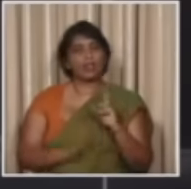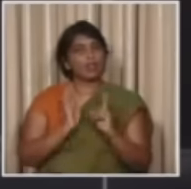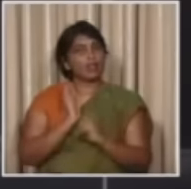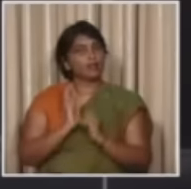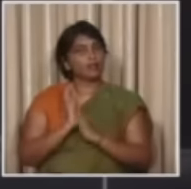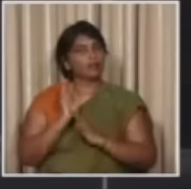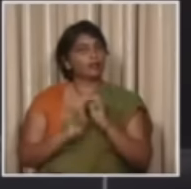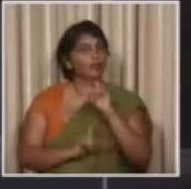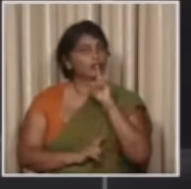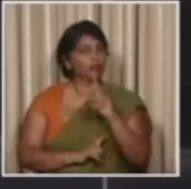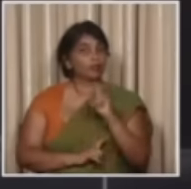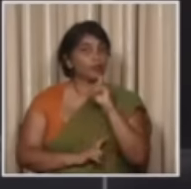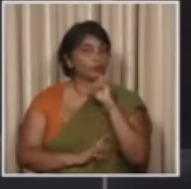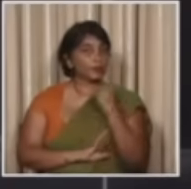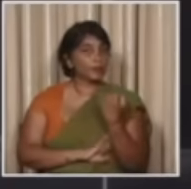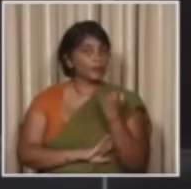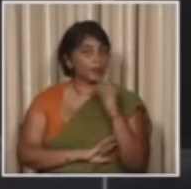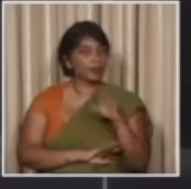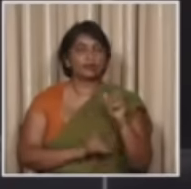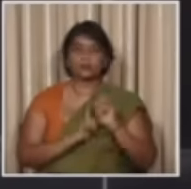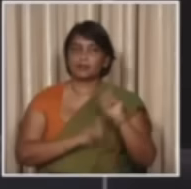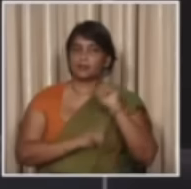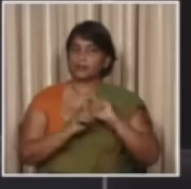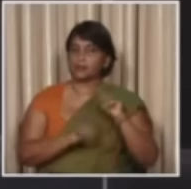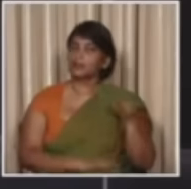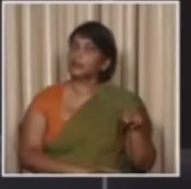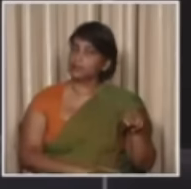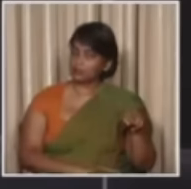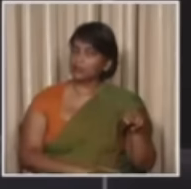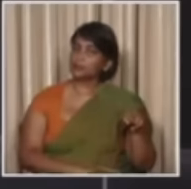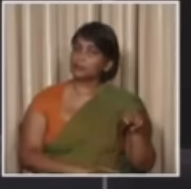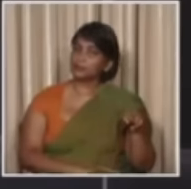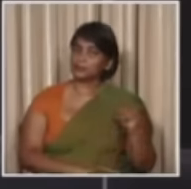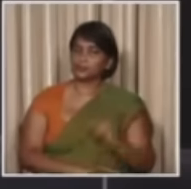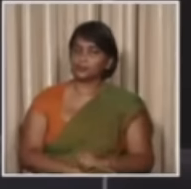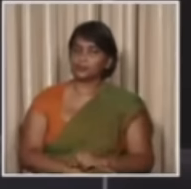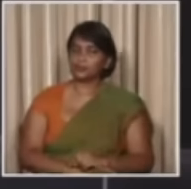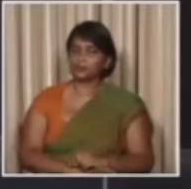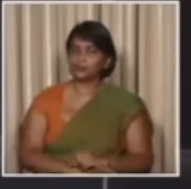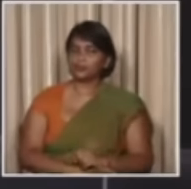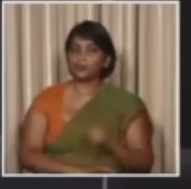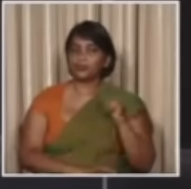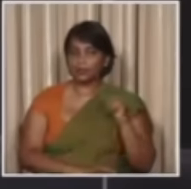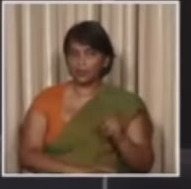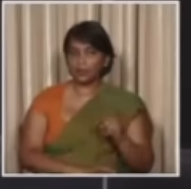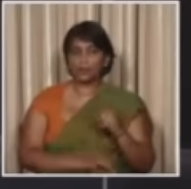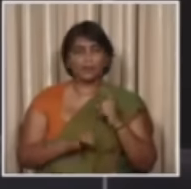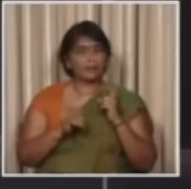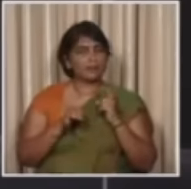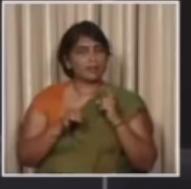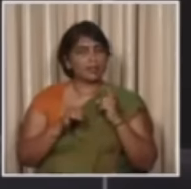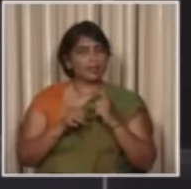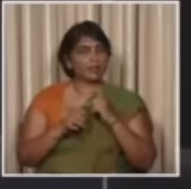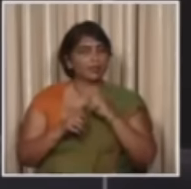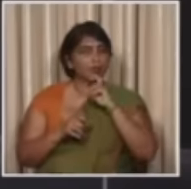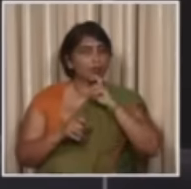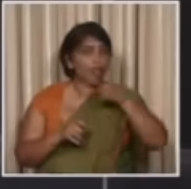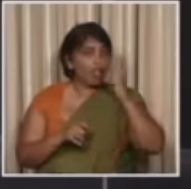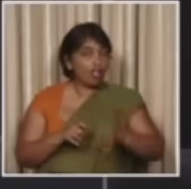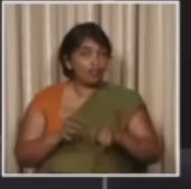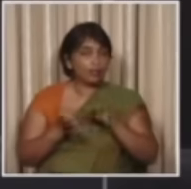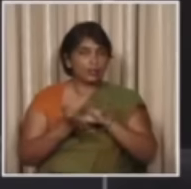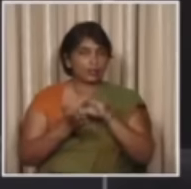ක්‍රියාලමැතිතුමා කිව්වා හරි අධිකරණ බලයේ තින්නේ පාර්ලිමේන්තුවට. හරි. දැන් මතුච්ච ප්‍රශ්න දීපු නඩු තීන්දුවක් ගැන